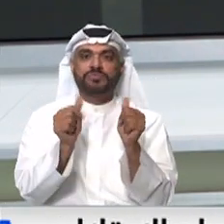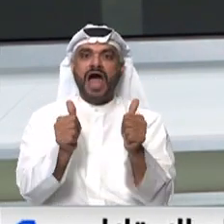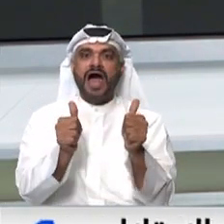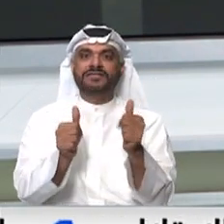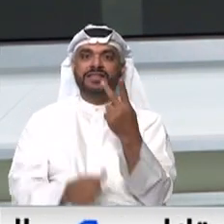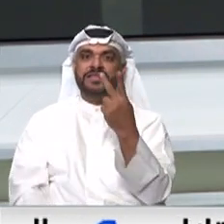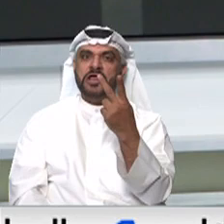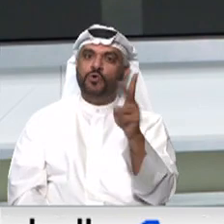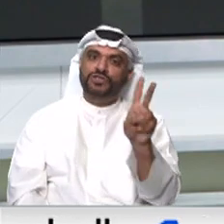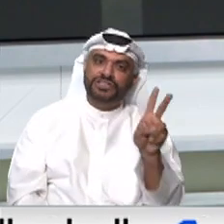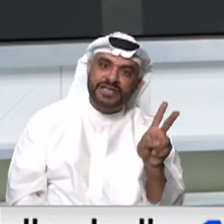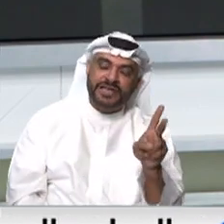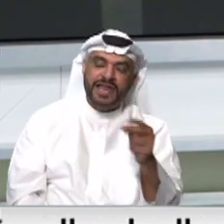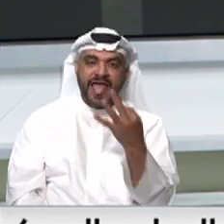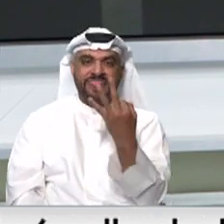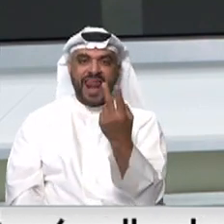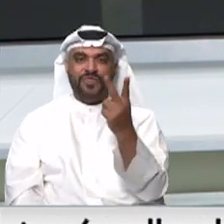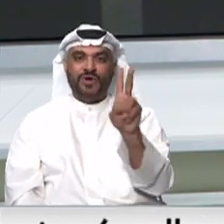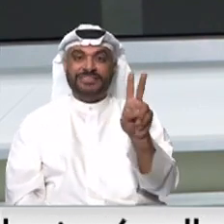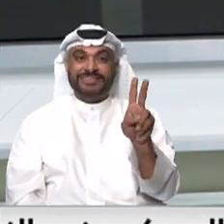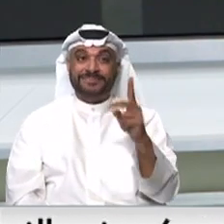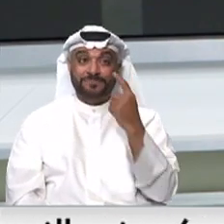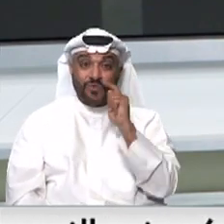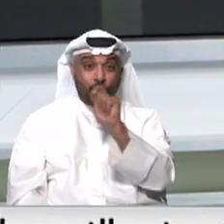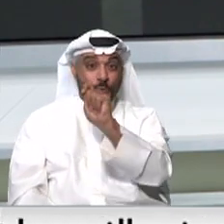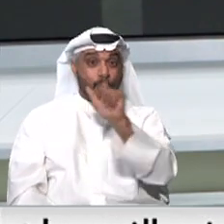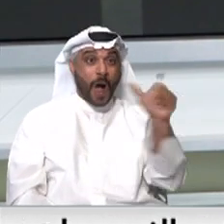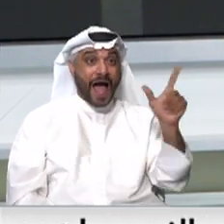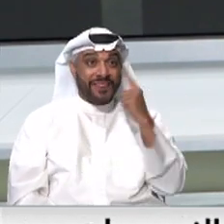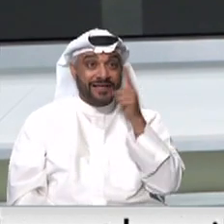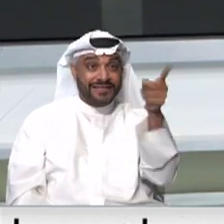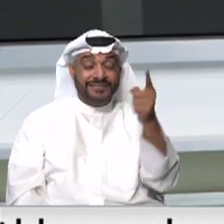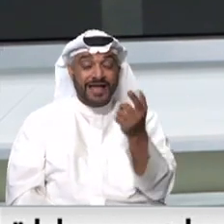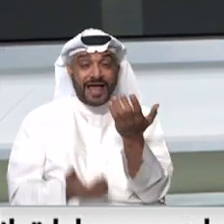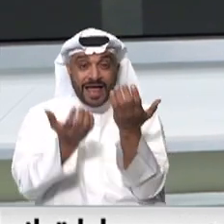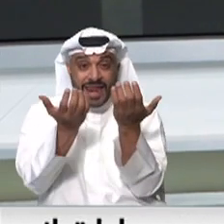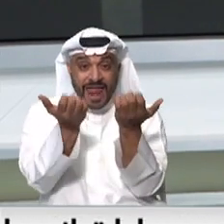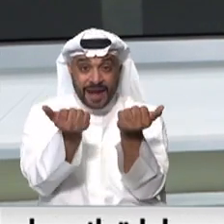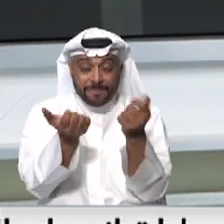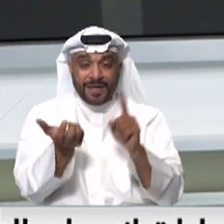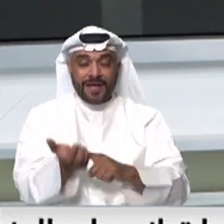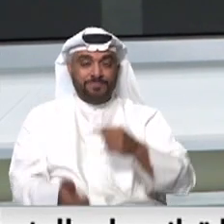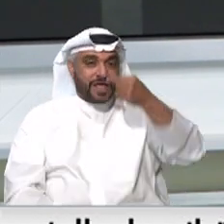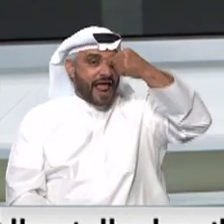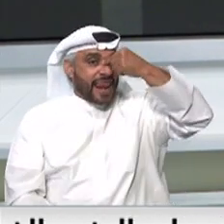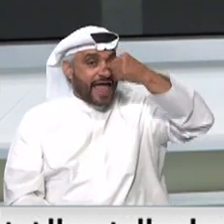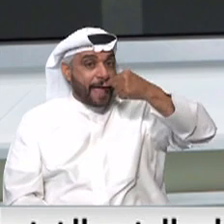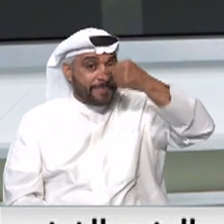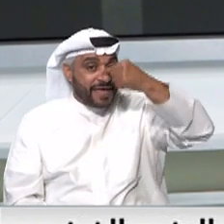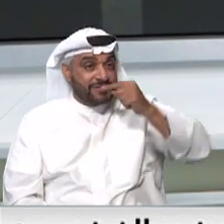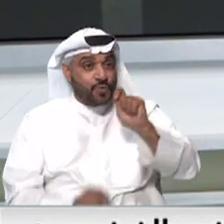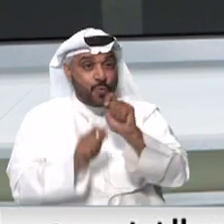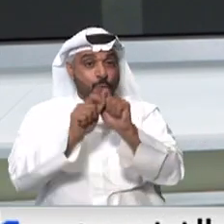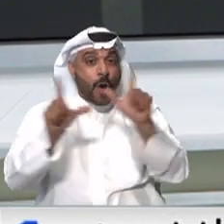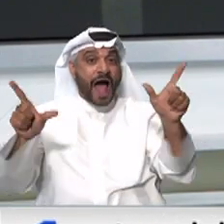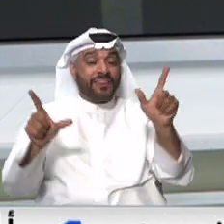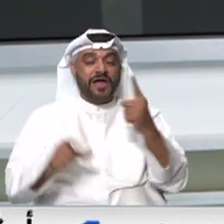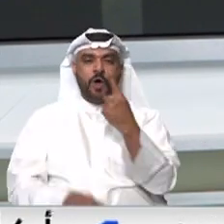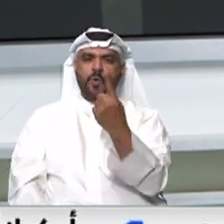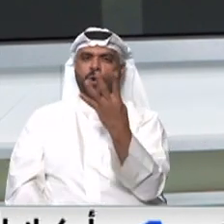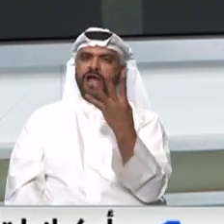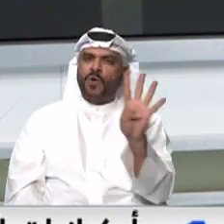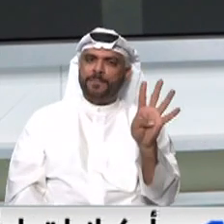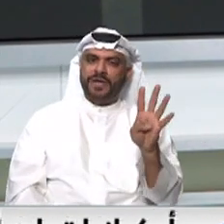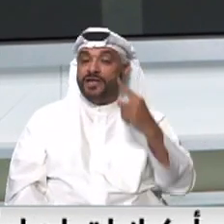الكوس راح تكون ملحوظه ويانا باكر ويوم الخميس ايضا الريح راح تكون متقلبه الاتجاه هواء شمالي غربي يعود مجددا في يوم